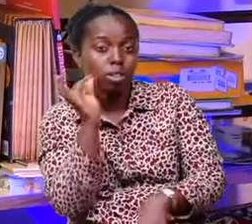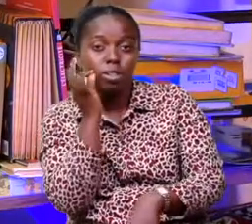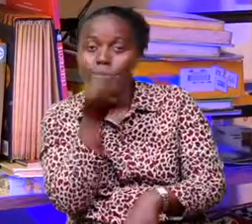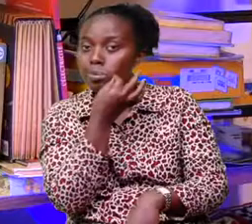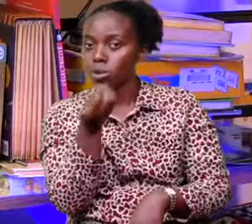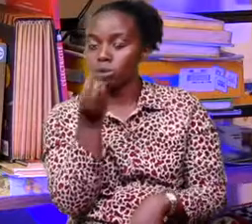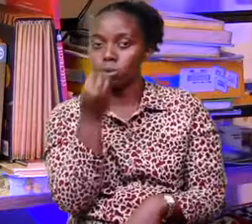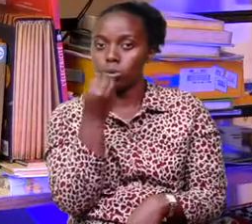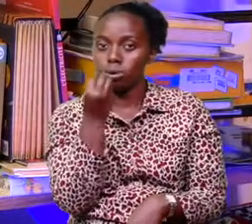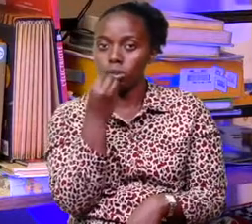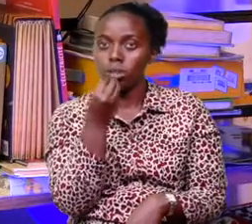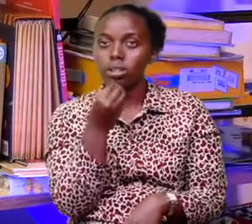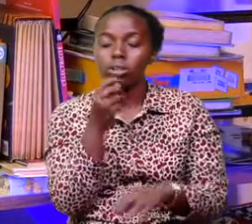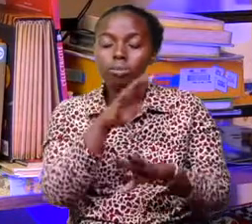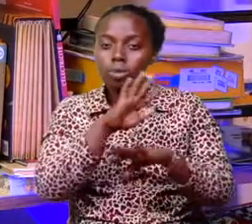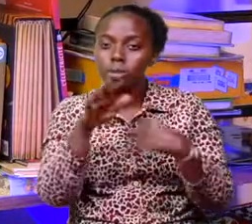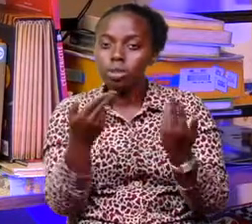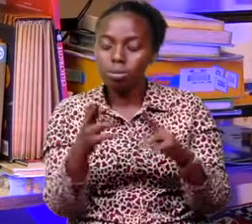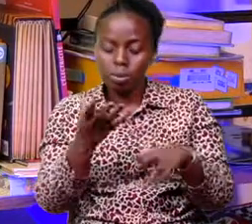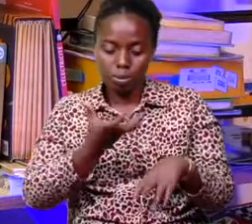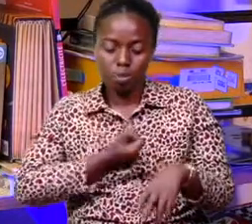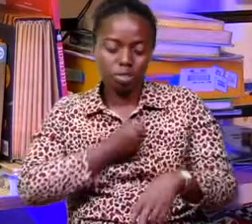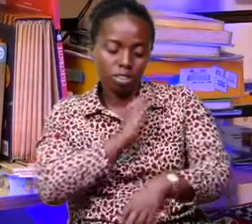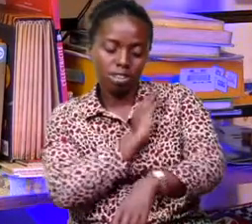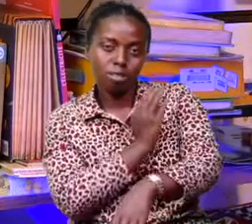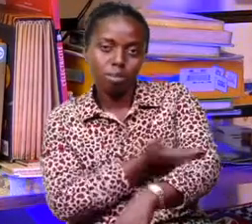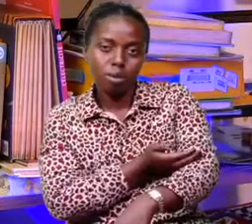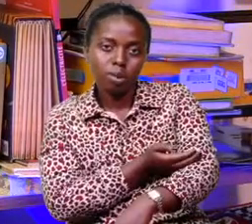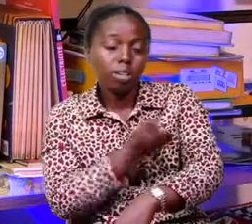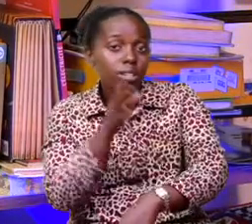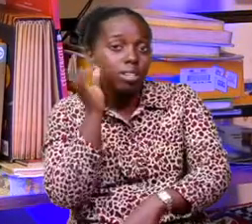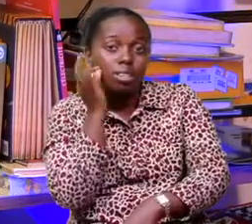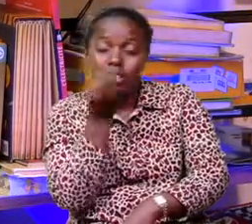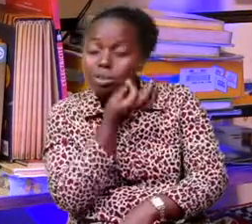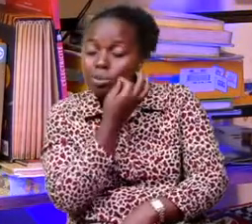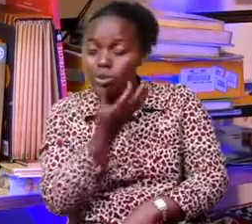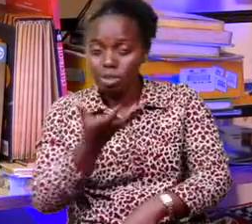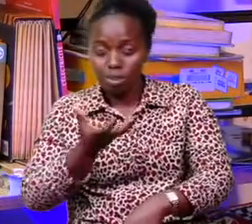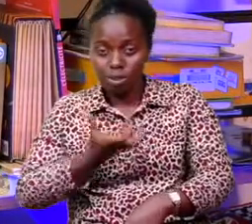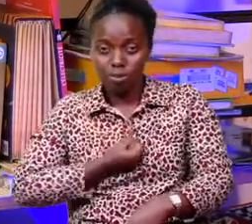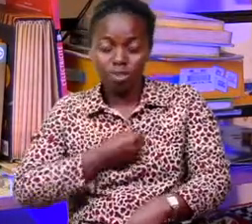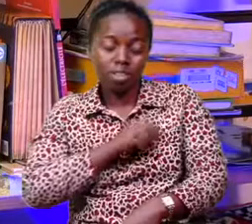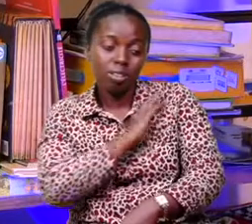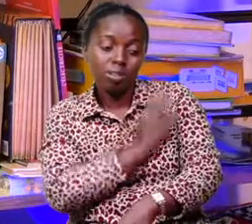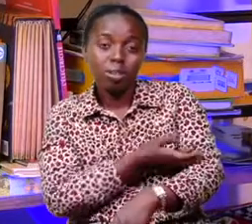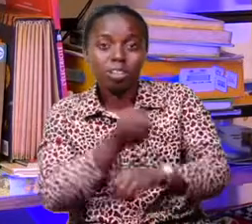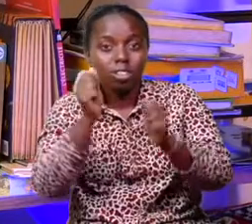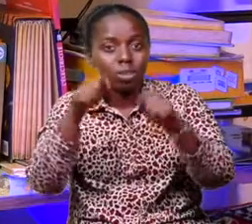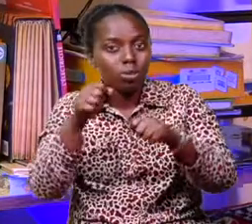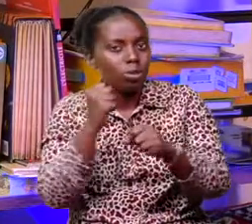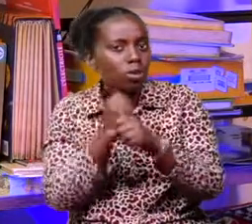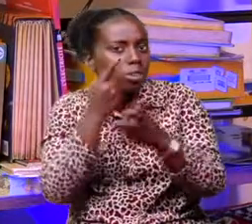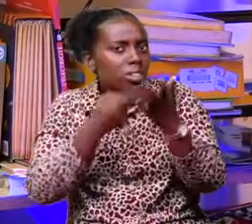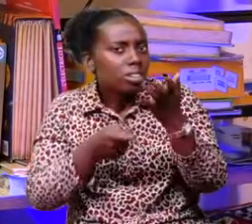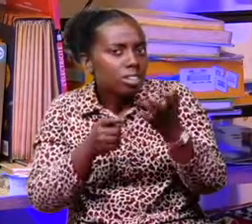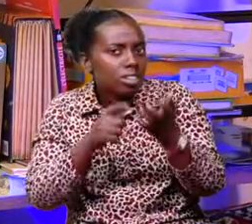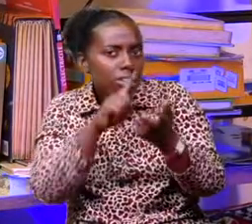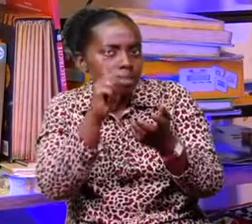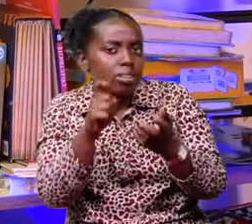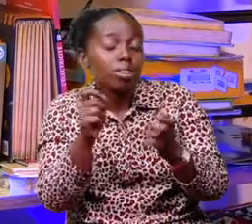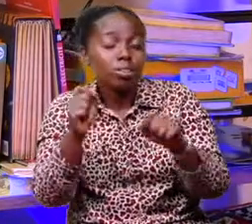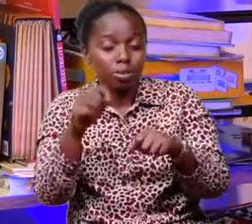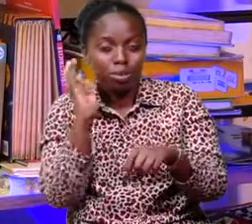imbaraga zibasha kugira gute zibasha gusa neza zishimisha wa mukecuru natwe rero twishimishe kandi